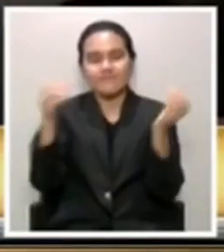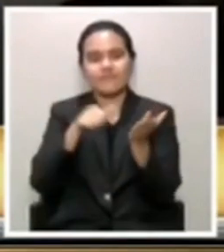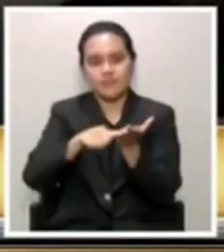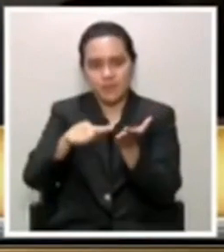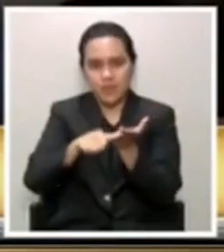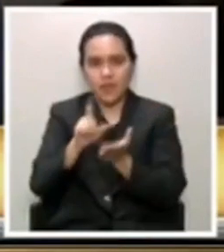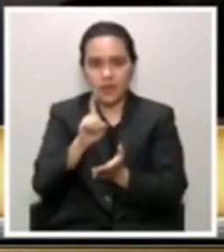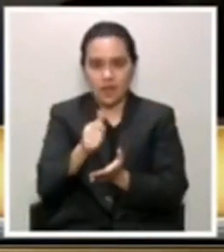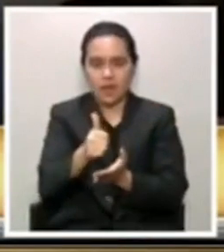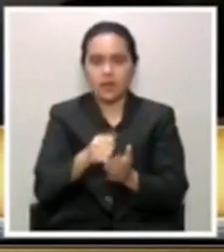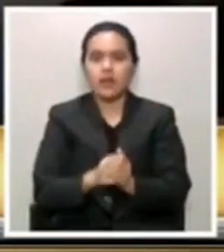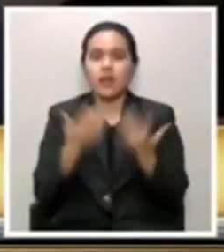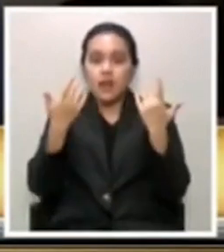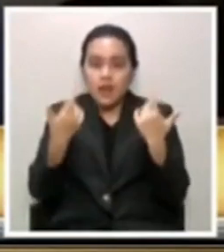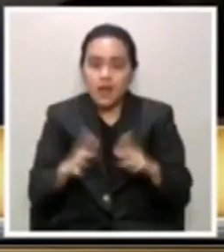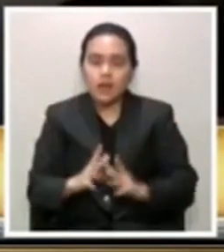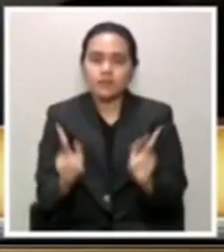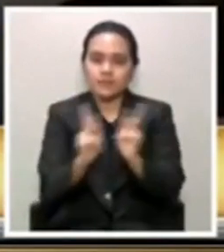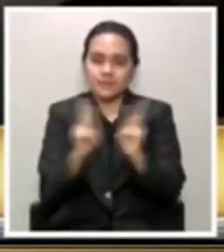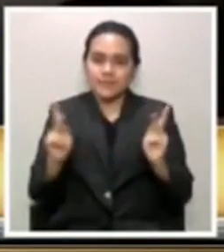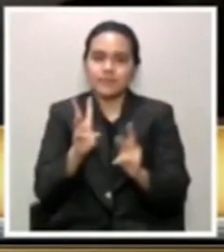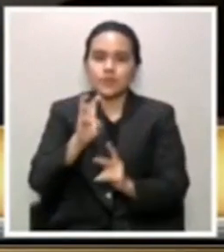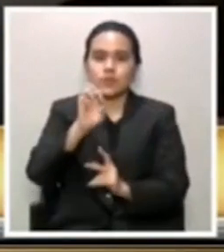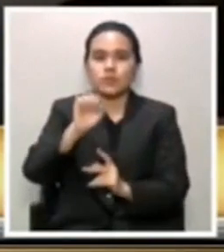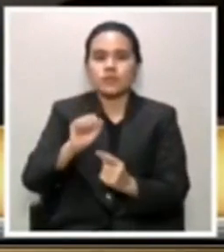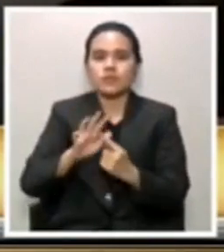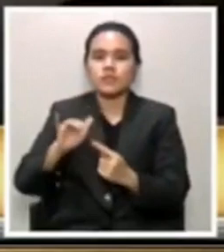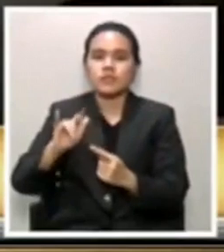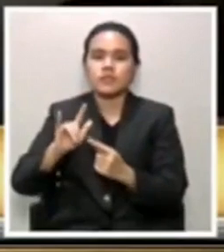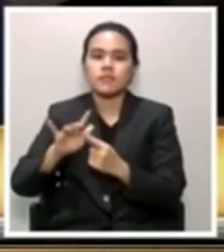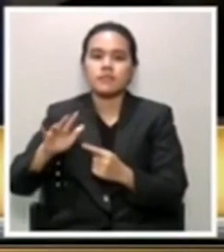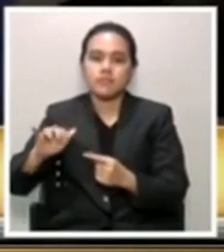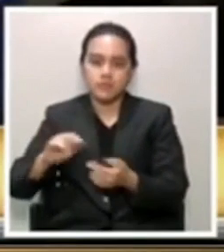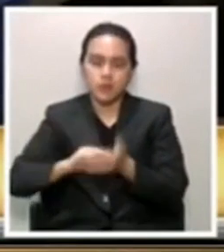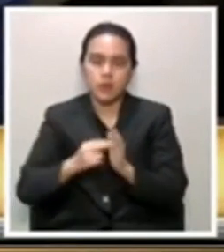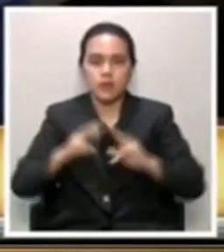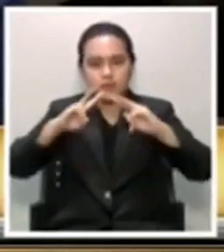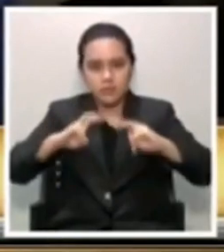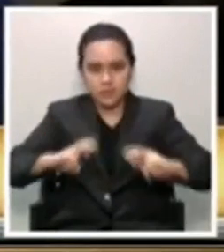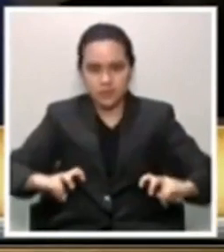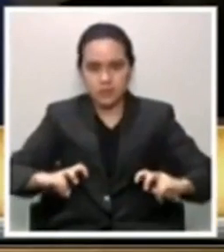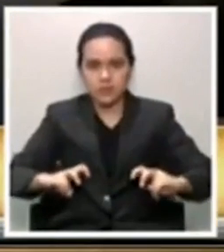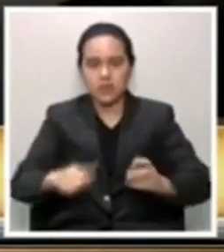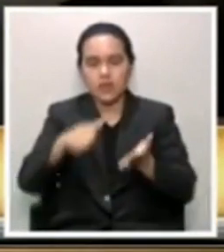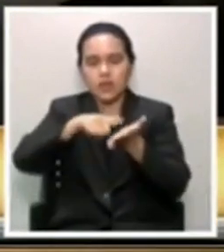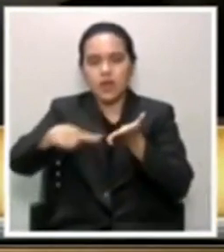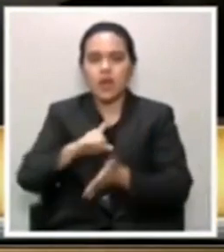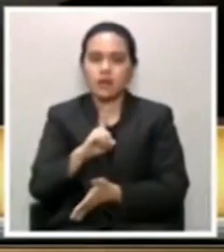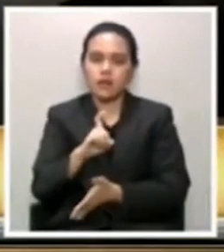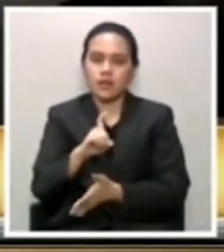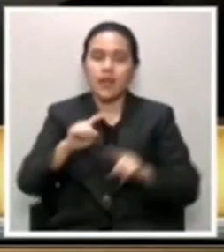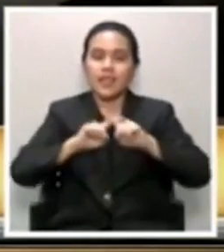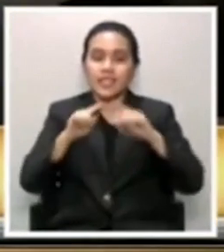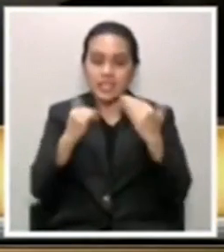กรรมการวิสามัญที่กําลังจะเกิดขึ้นต่อไปกลายเป็นคณะกรรมการวิสามัญศึกษาการสกัดขัดขวางไม่ให้แก้รัฐธรรมนูญแ